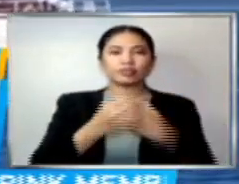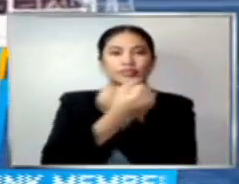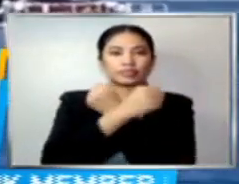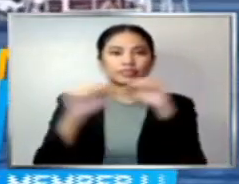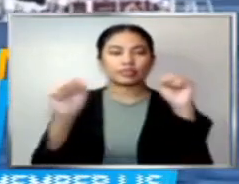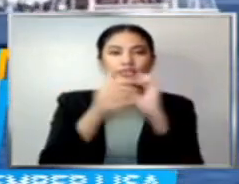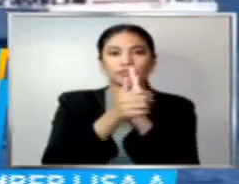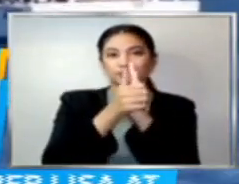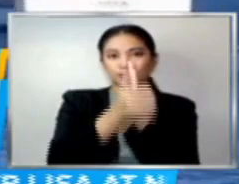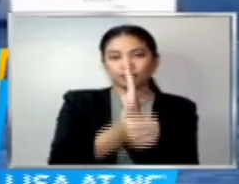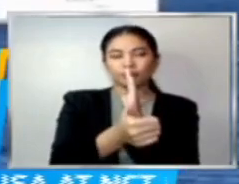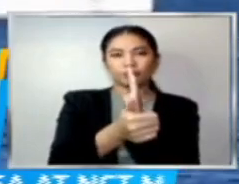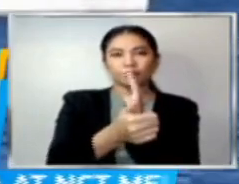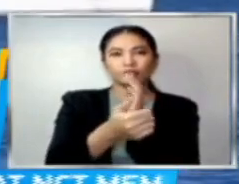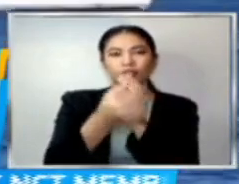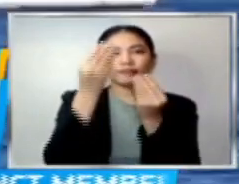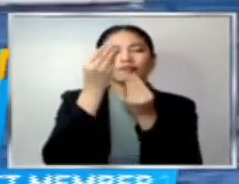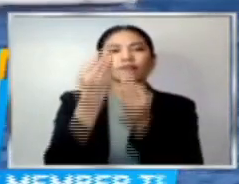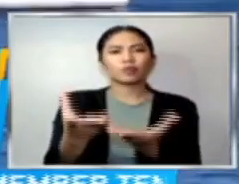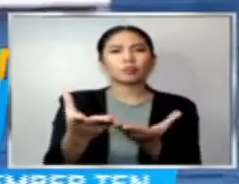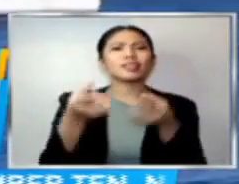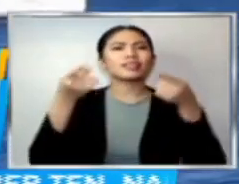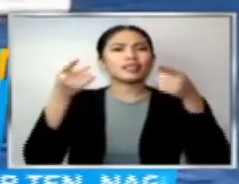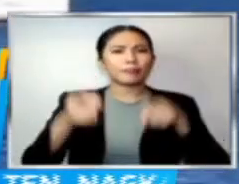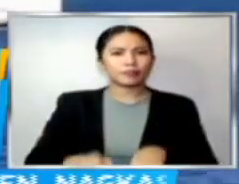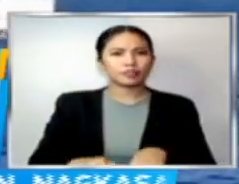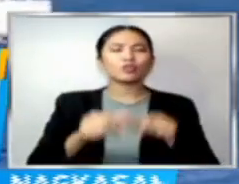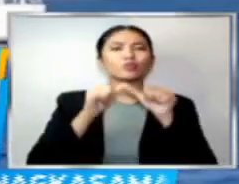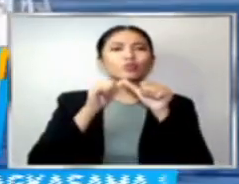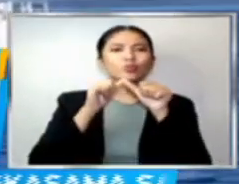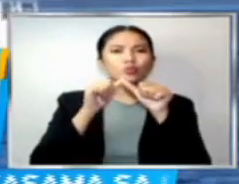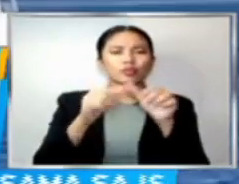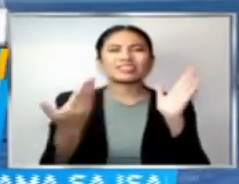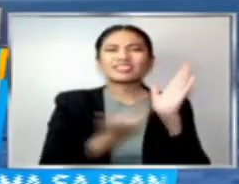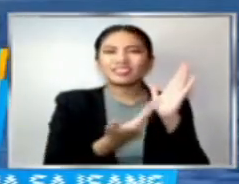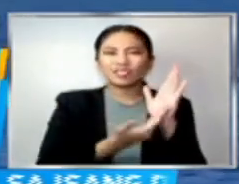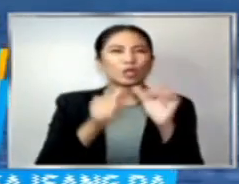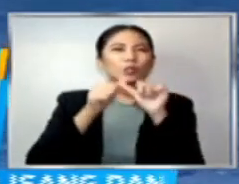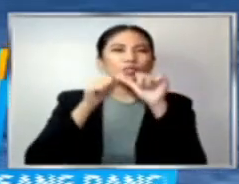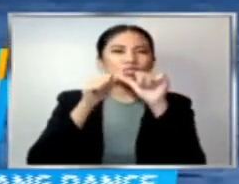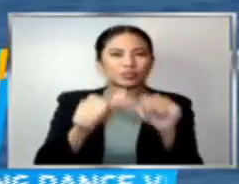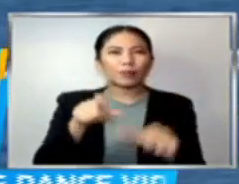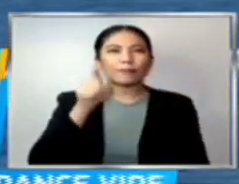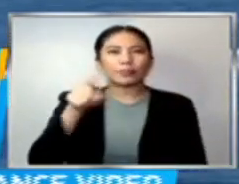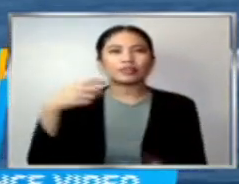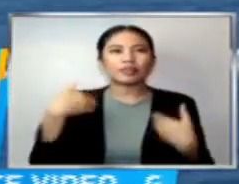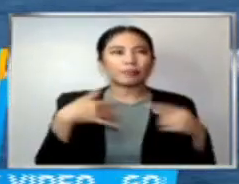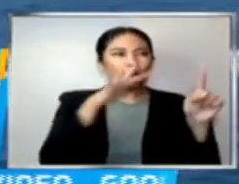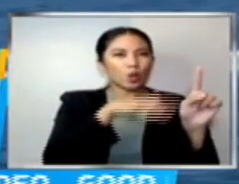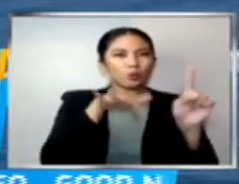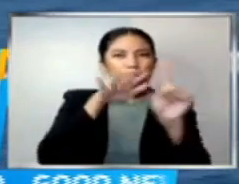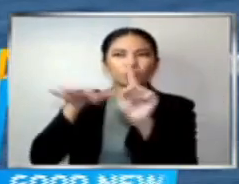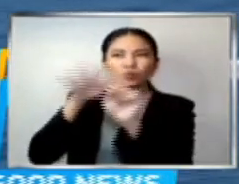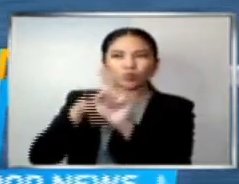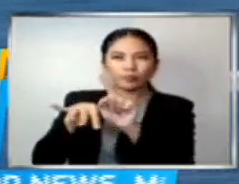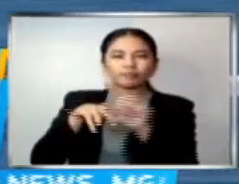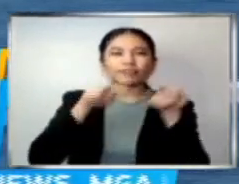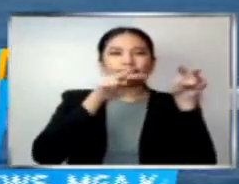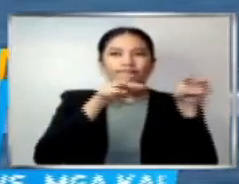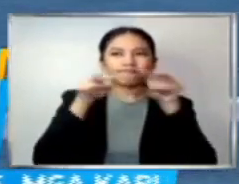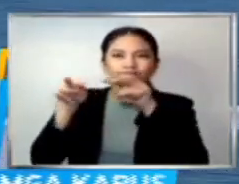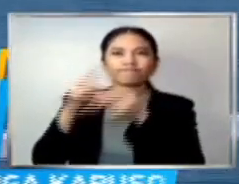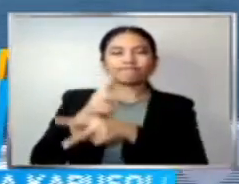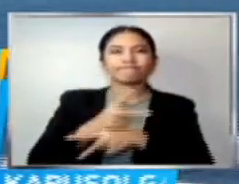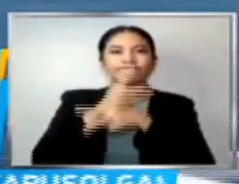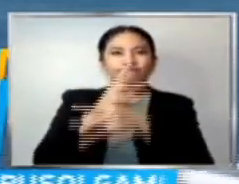Banlawi, ang insidente ay patunay na kailangan nating magsagawa ng mga patrol at bantayan ang mga karagatan natin. Bawal ang ginawa